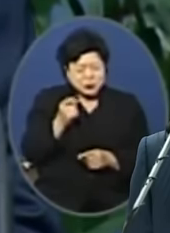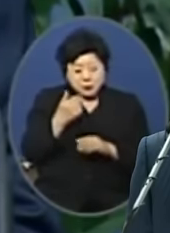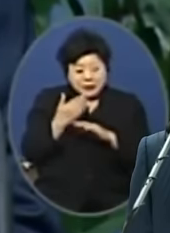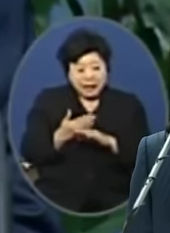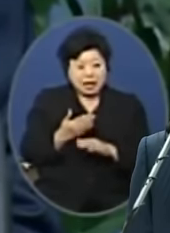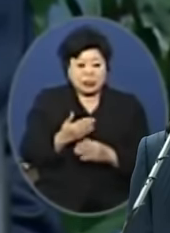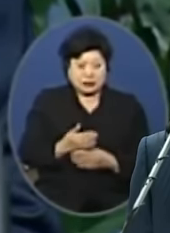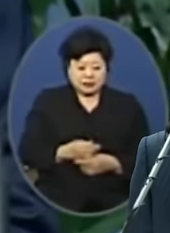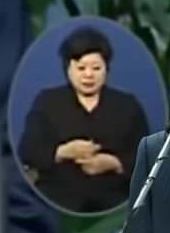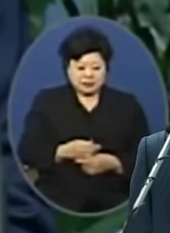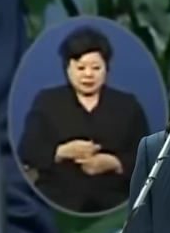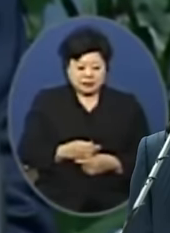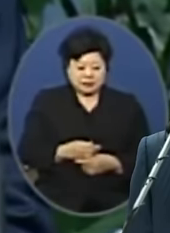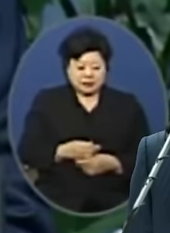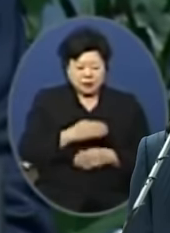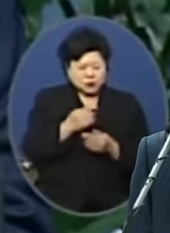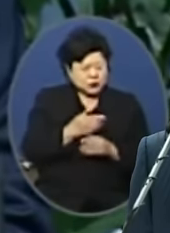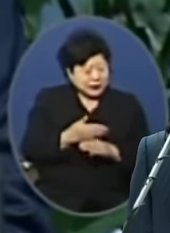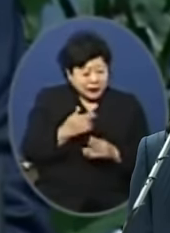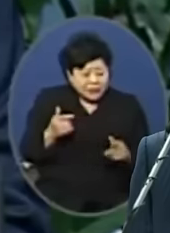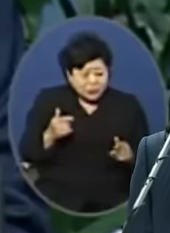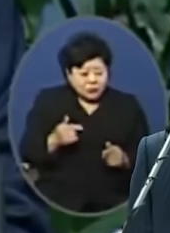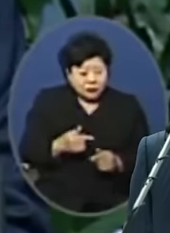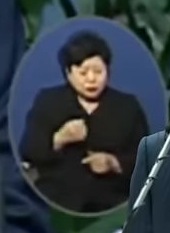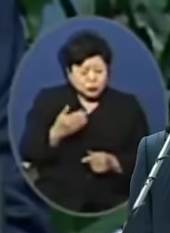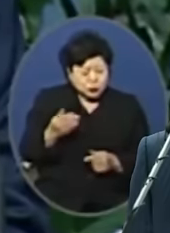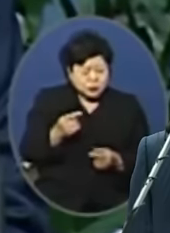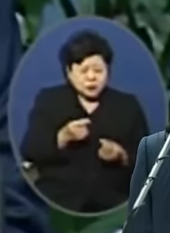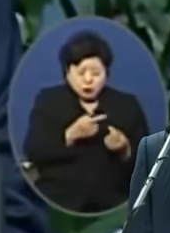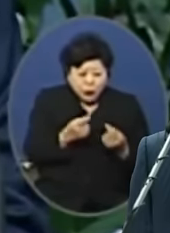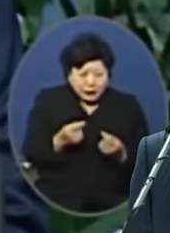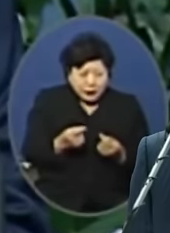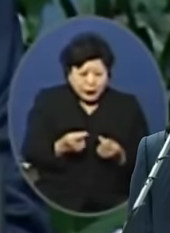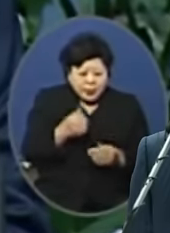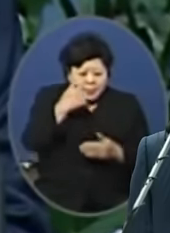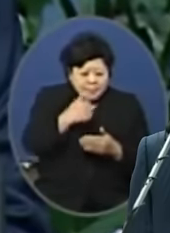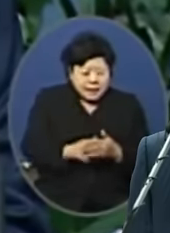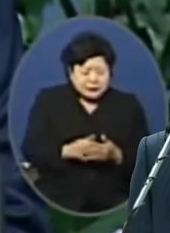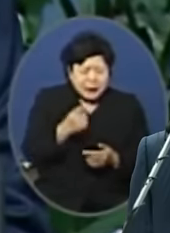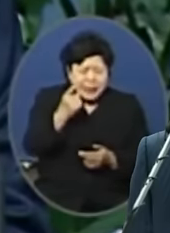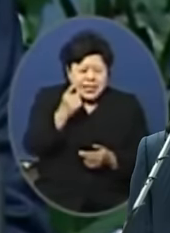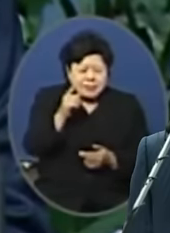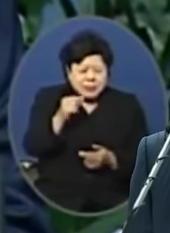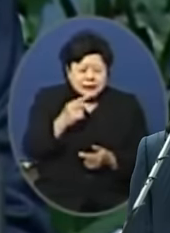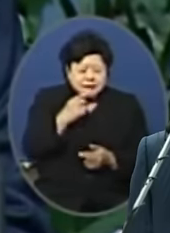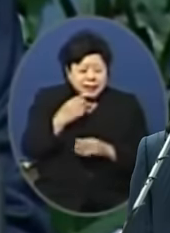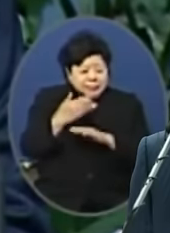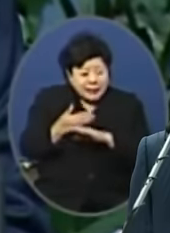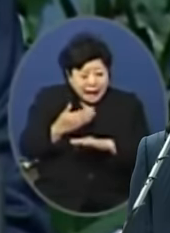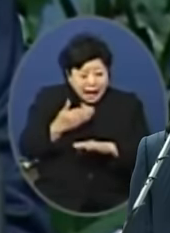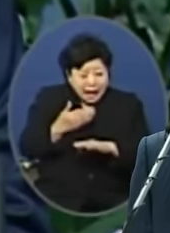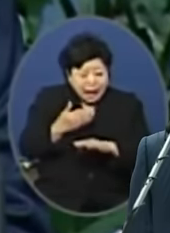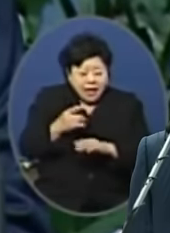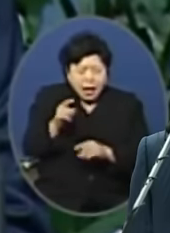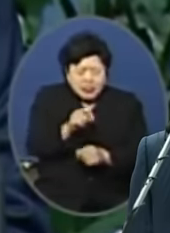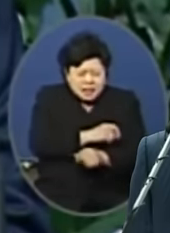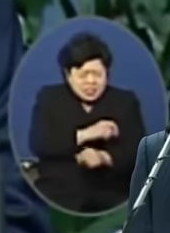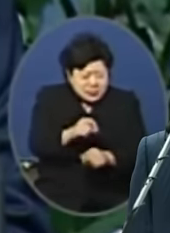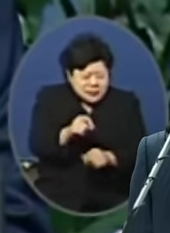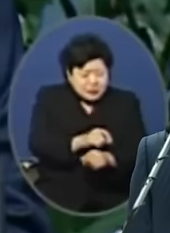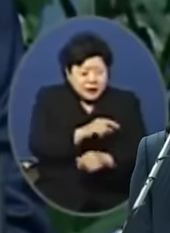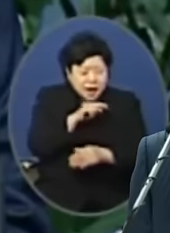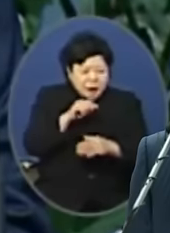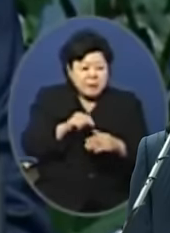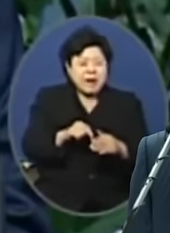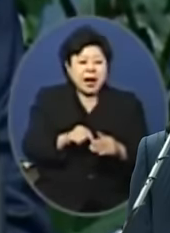것입니다. 전체가 다른 것이 아니라 99%는 같고 거기에서 1%가 무엇인지 모르게 마음을